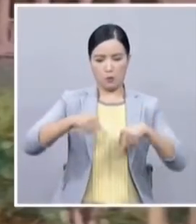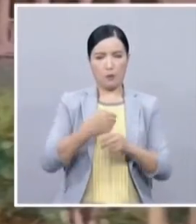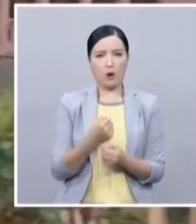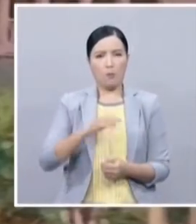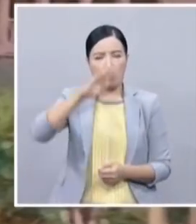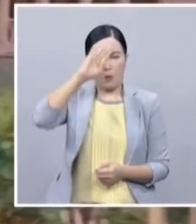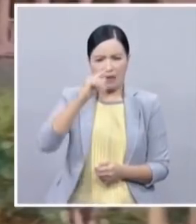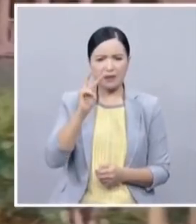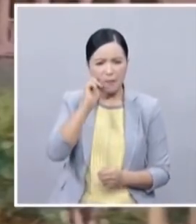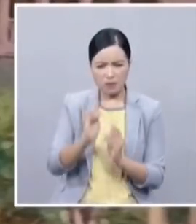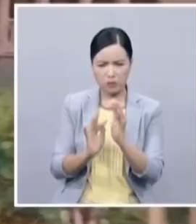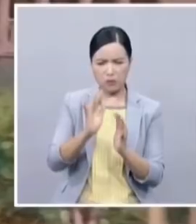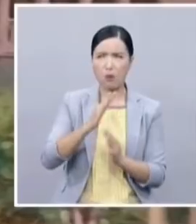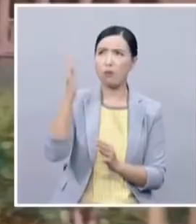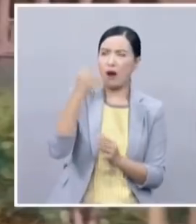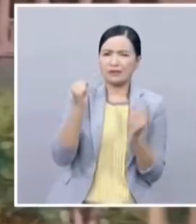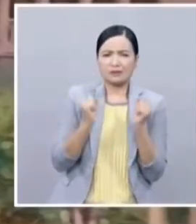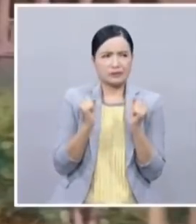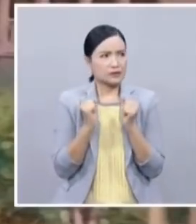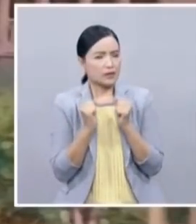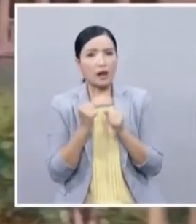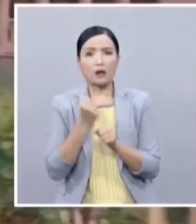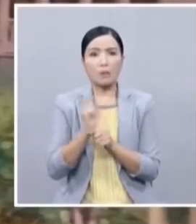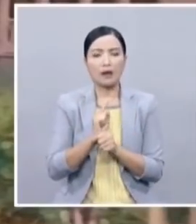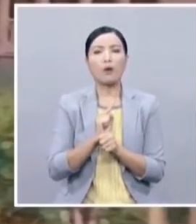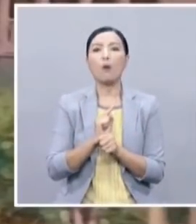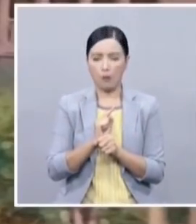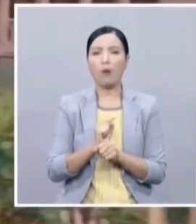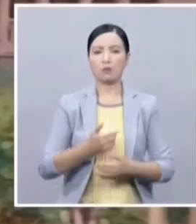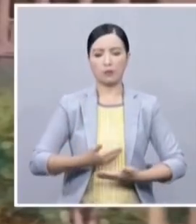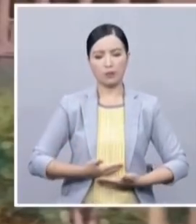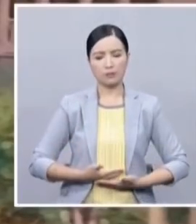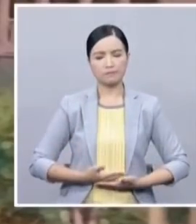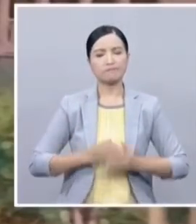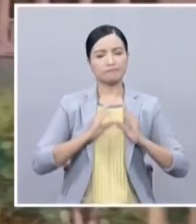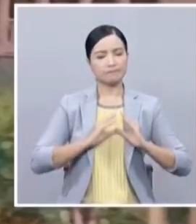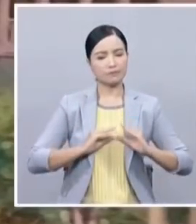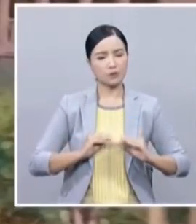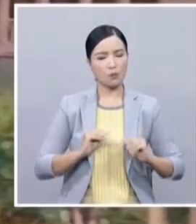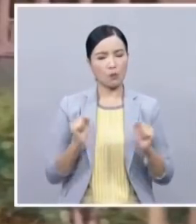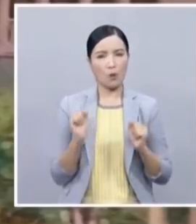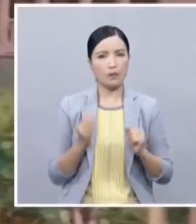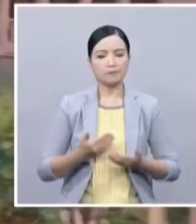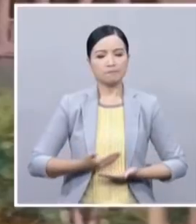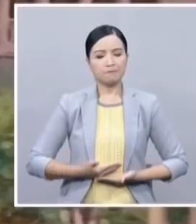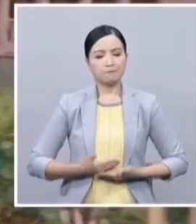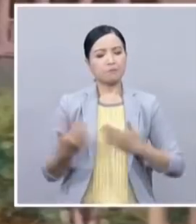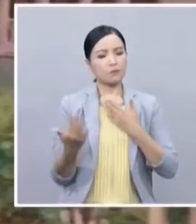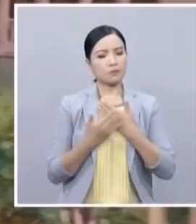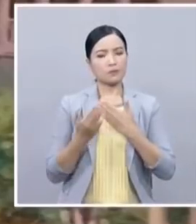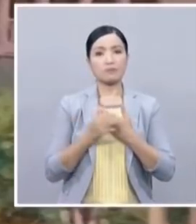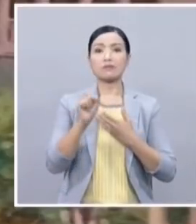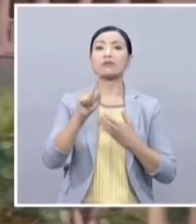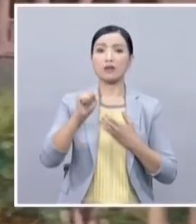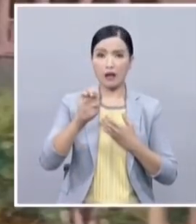รในสถานที่อับชื้นและมีอากาศเย็นการทำสมาธิเพื่อลดความหวาดกลัวและครองสติให้มั่นคงไปจนถึ